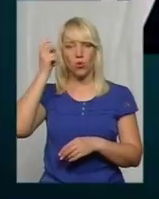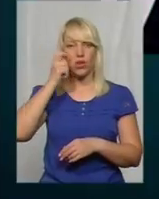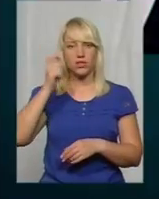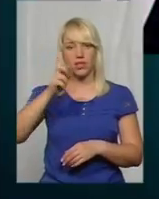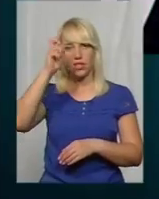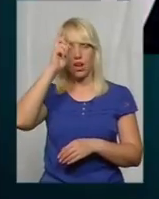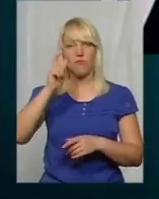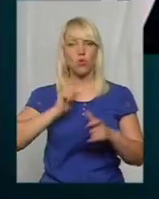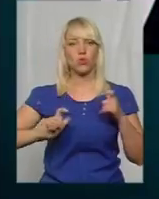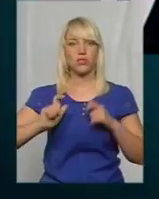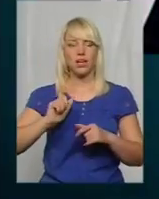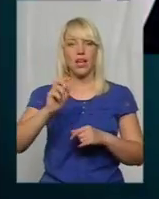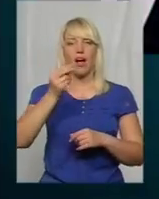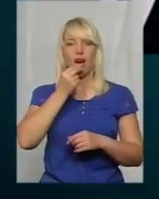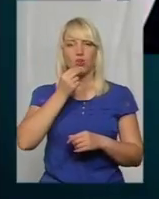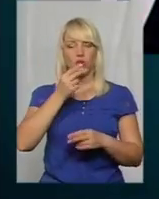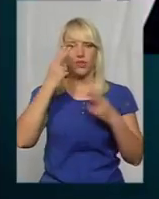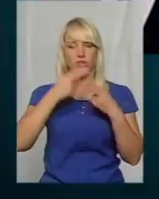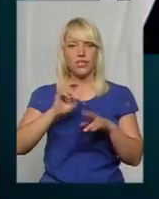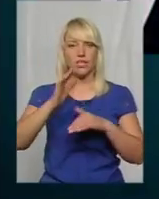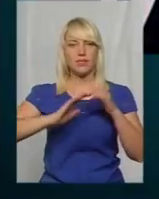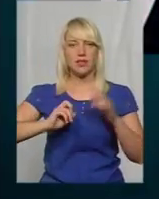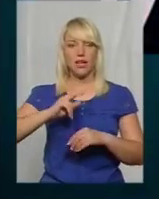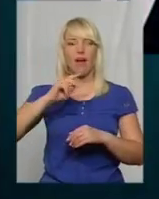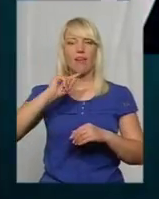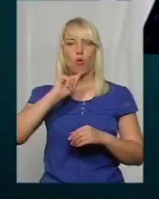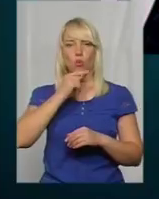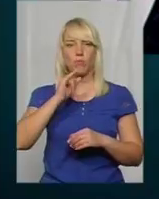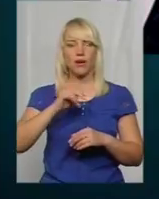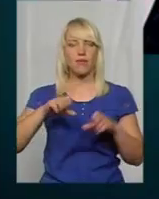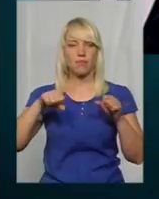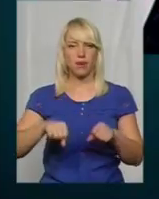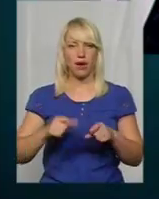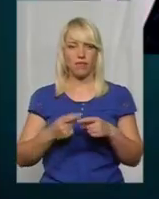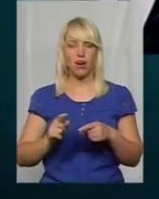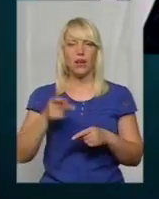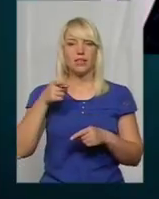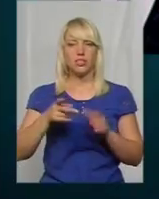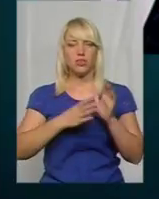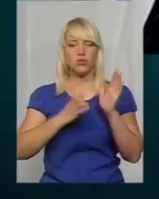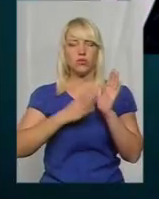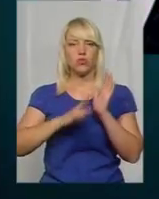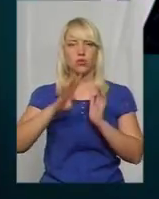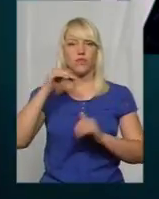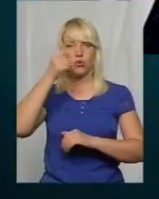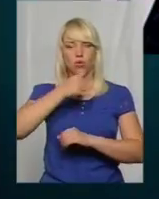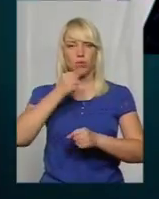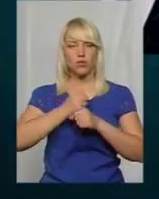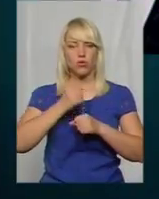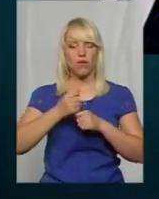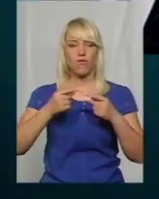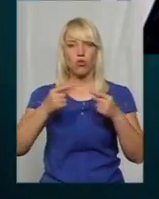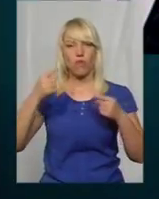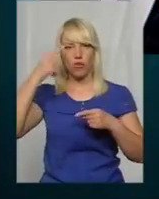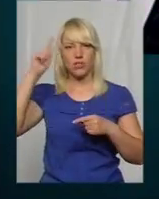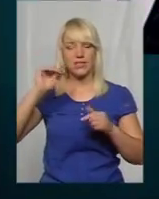державного університету харчових технологій за спеціальністю економіка та право. З 1994 року працював товарознавцем